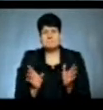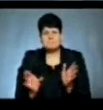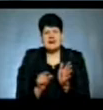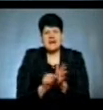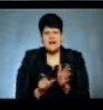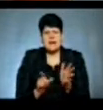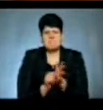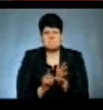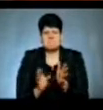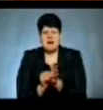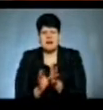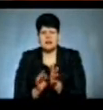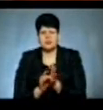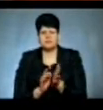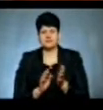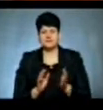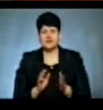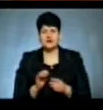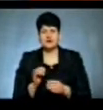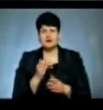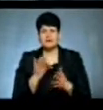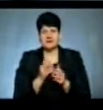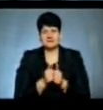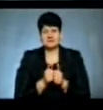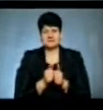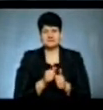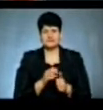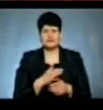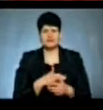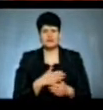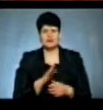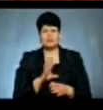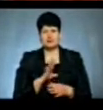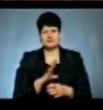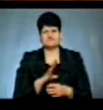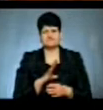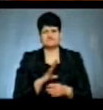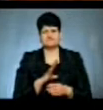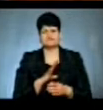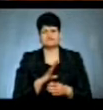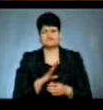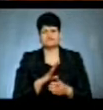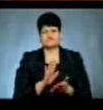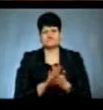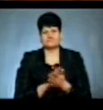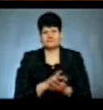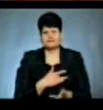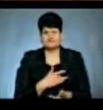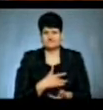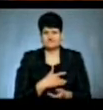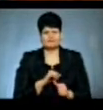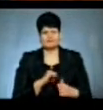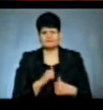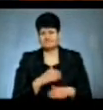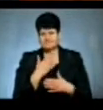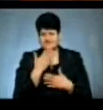які не були нещирі, які з корисних інтересів